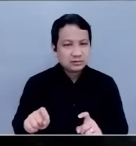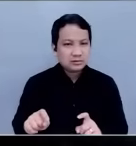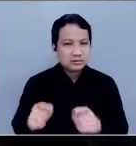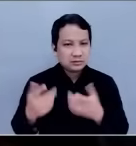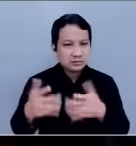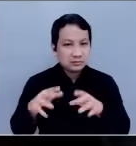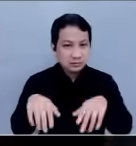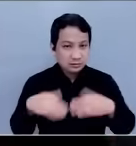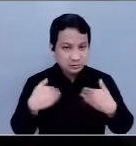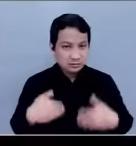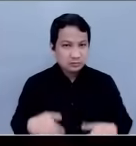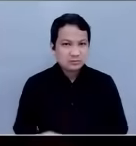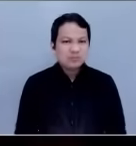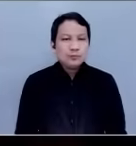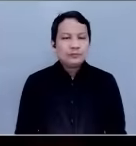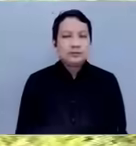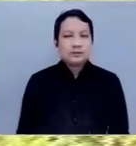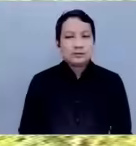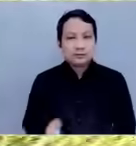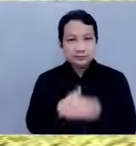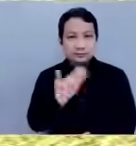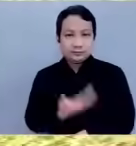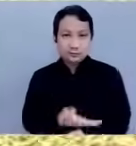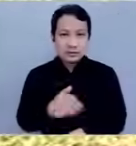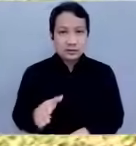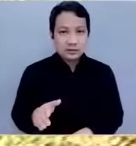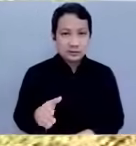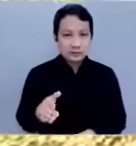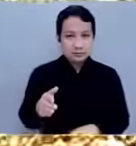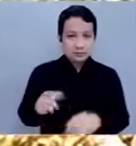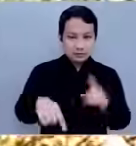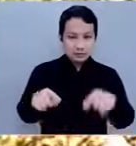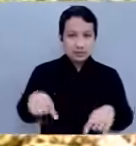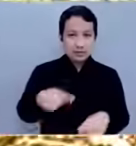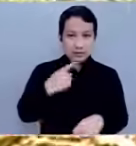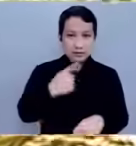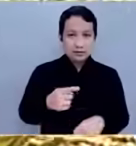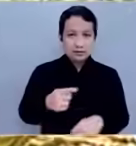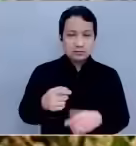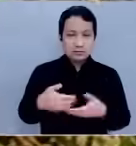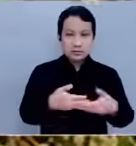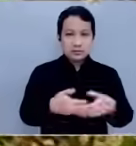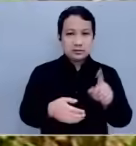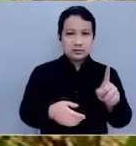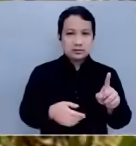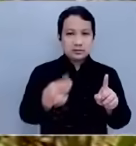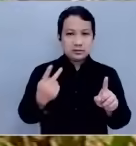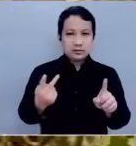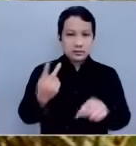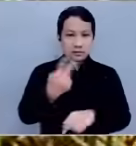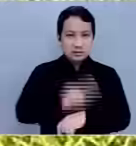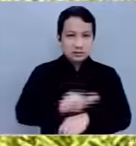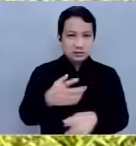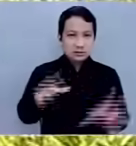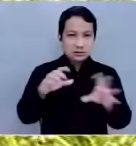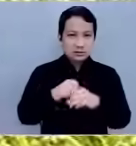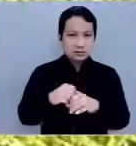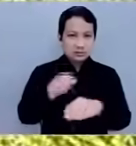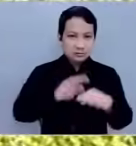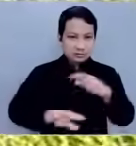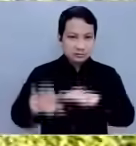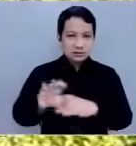examination Bukod sa anak ni randol May mga iba pang sanggol na pumanaw isa o dalawang araw lamang matapos silang ipanganak